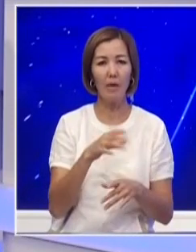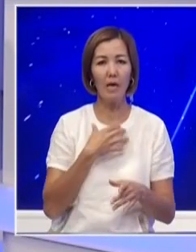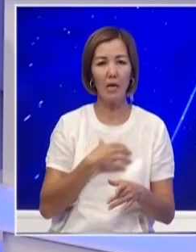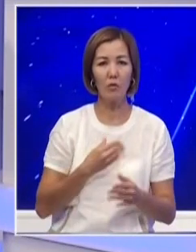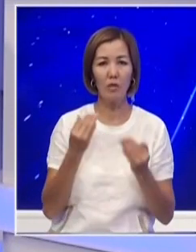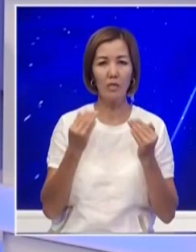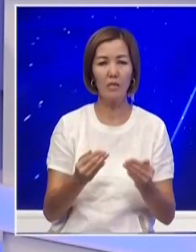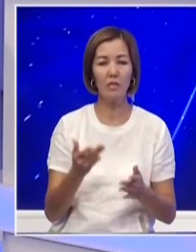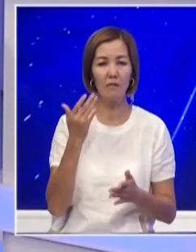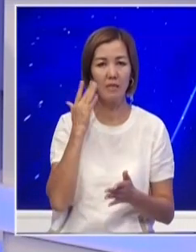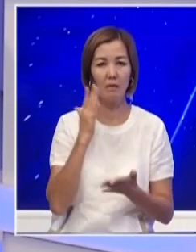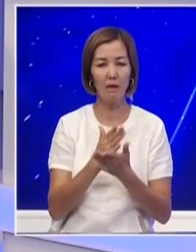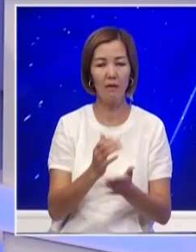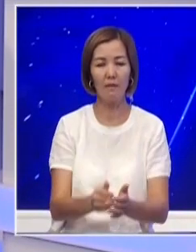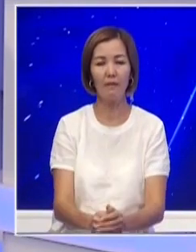и сейчас, как никогда.